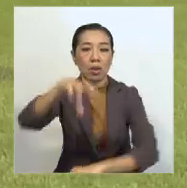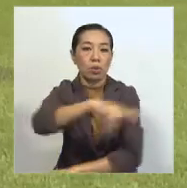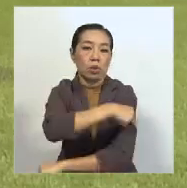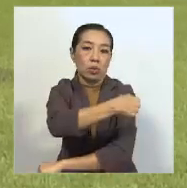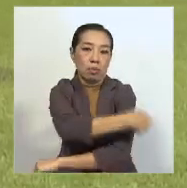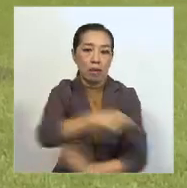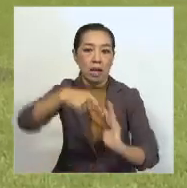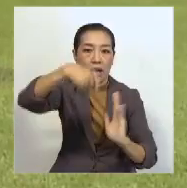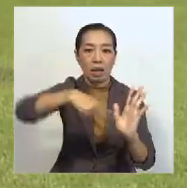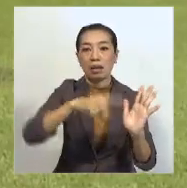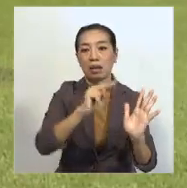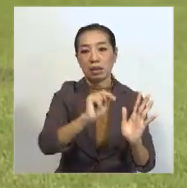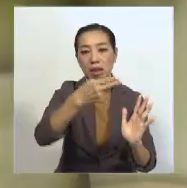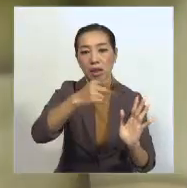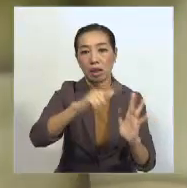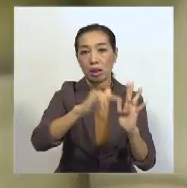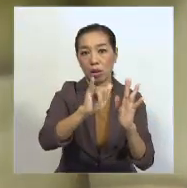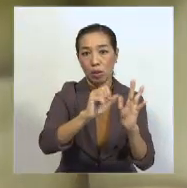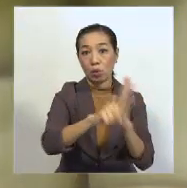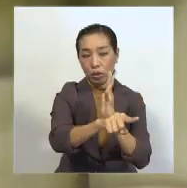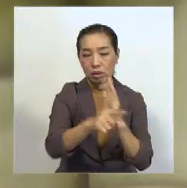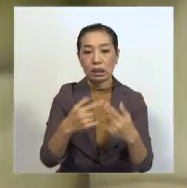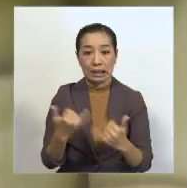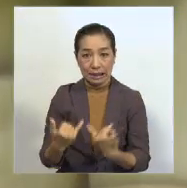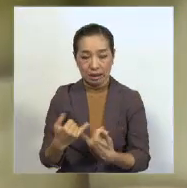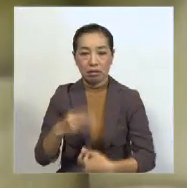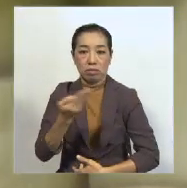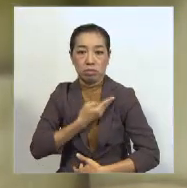การเสด็จเยือนครั้งนี้ถือว่าเป็นเหตุการณ์ประวัติศาสตร์ที่จะตราตึง